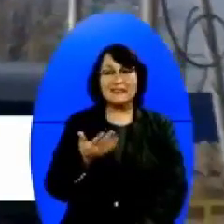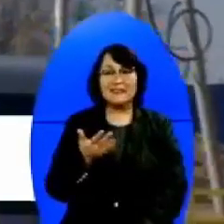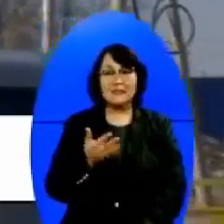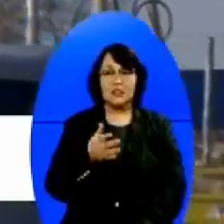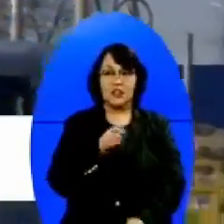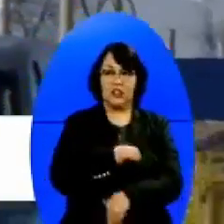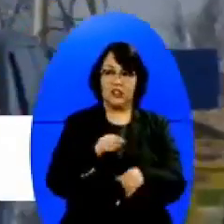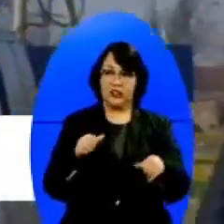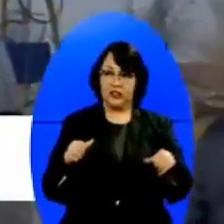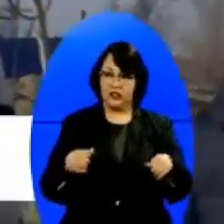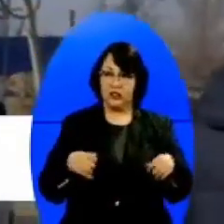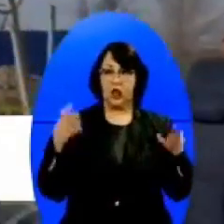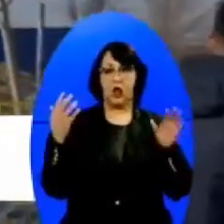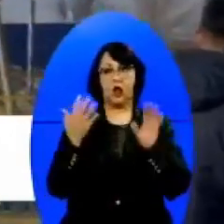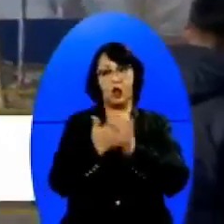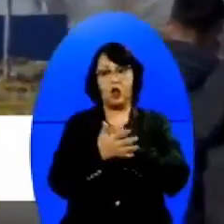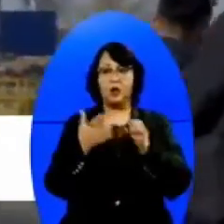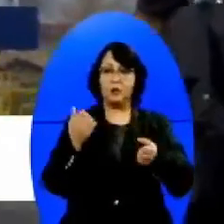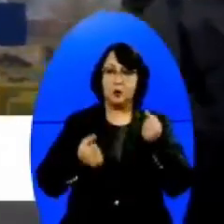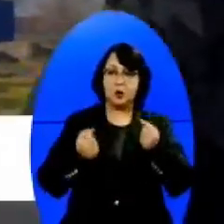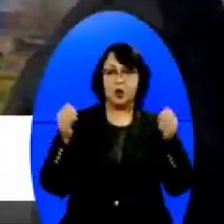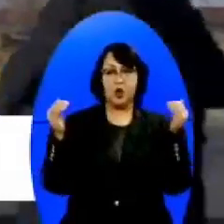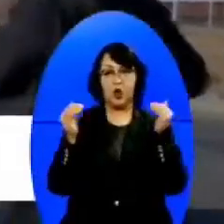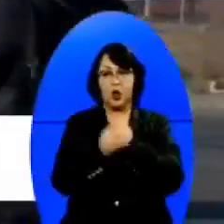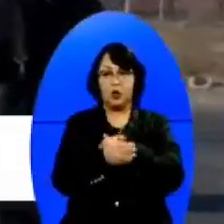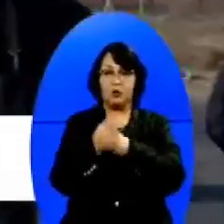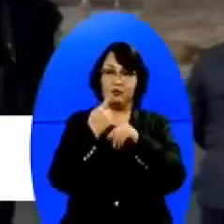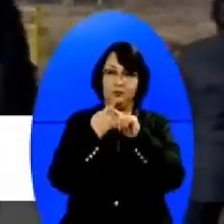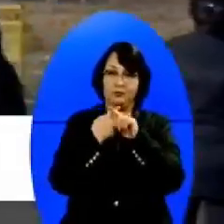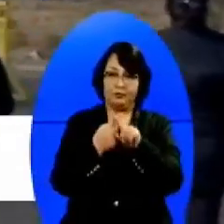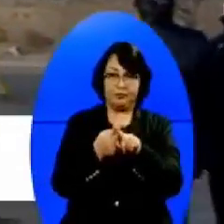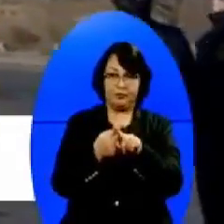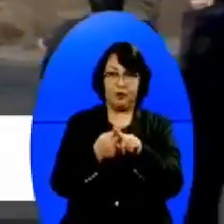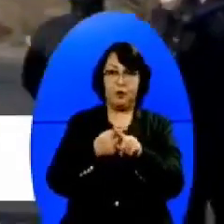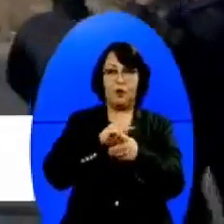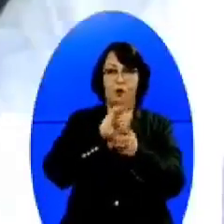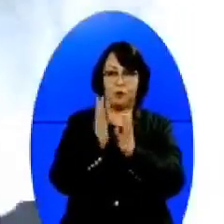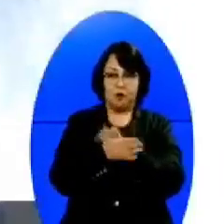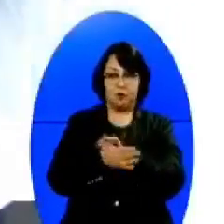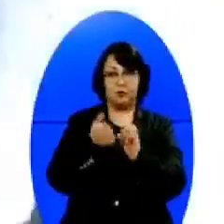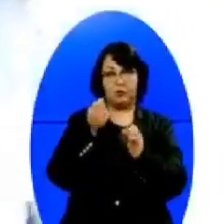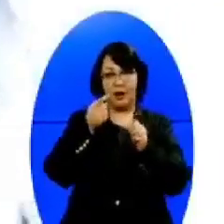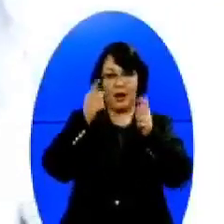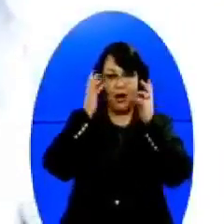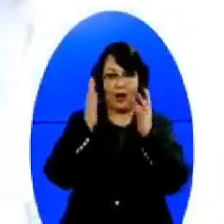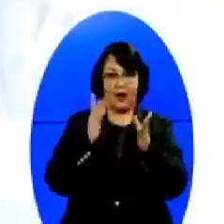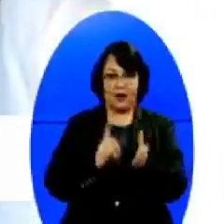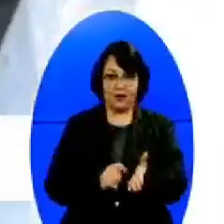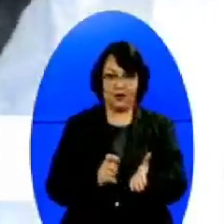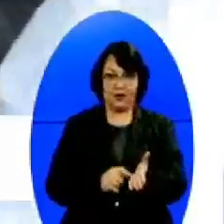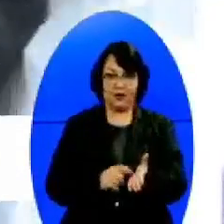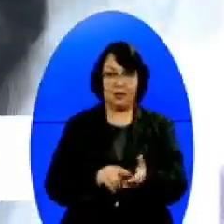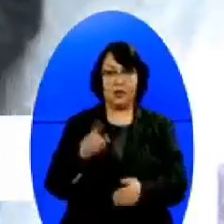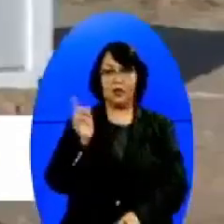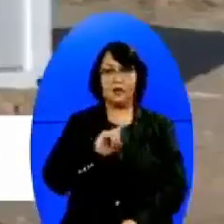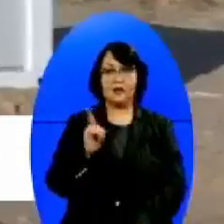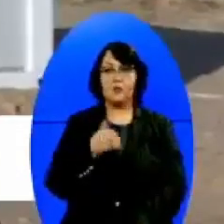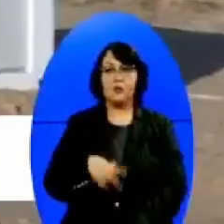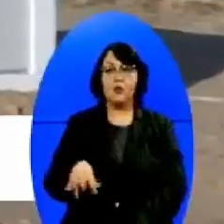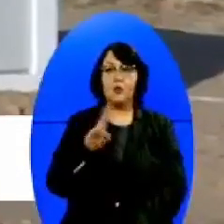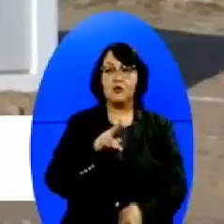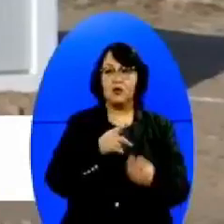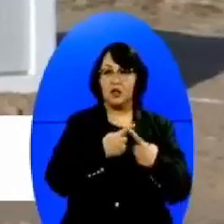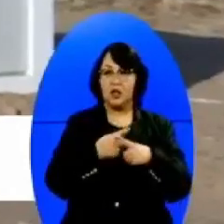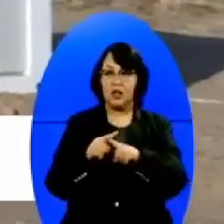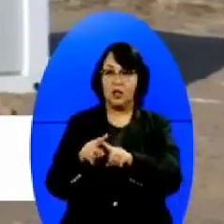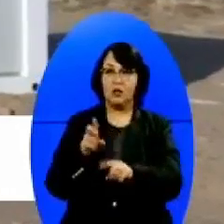тээврийг бол бүрэн хязгаарласан байгаа. За гисэн эдгээр чи ер нь бол анхаарах хэд хэдэн зүйл байгаа гэдэг зүйлийг бол онцлон хэлж байна. За тухайлбал замын үед бомбын хувьд бол